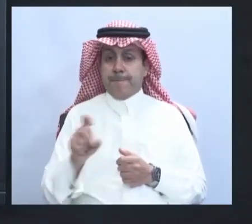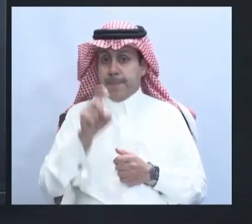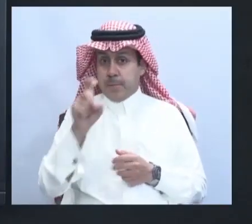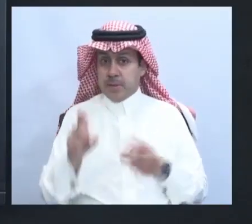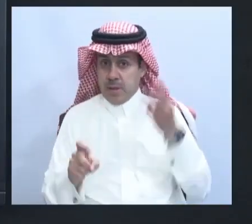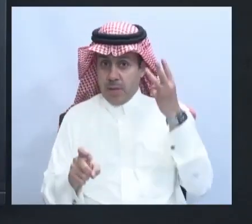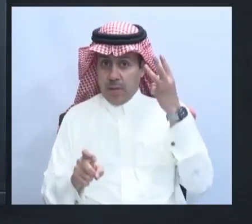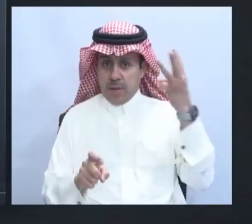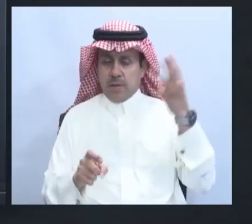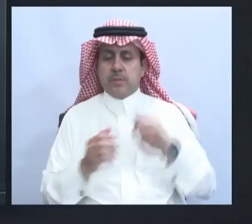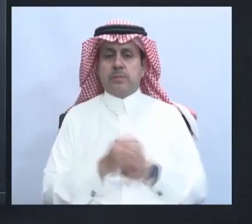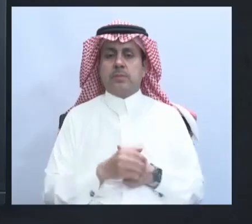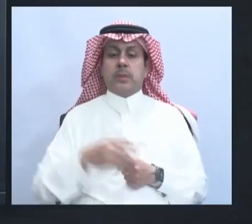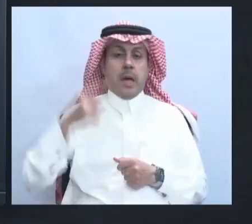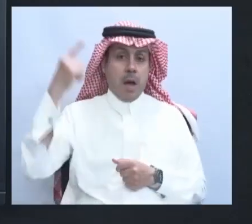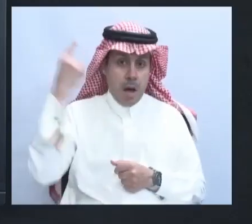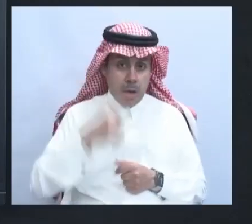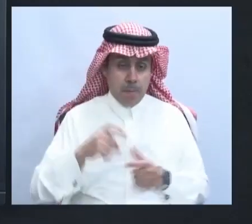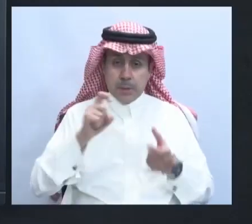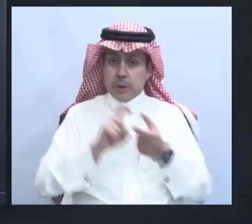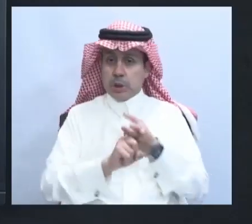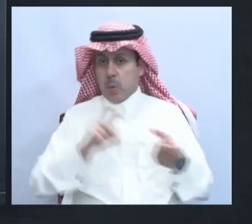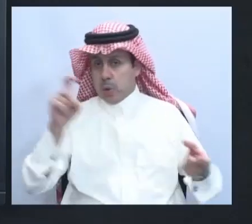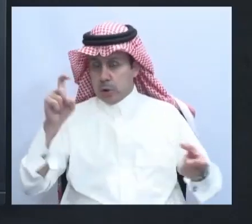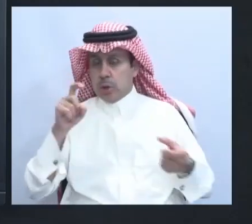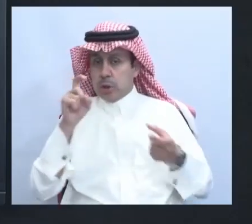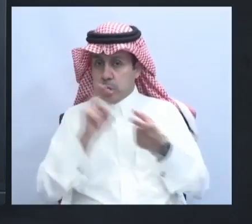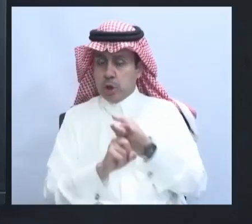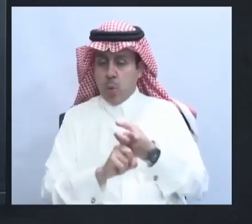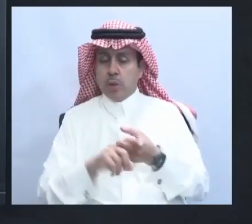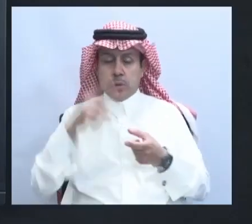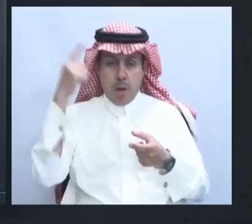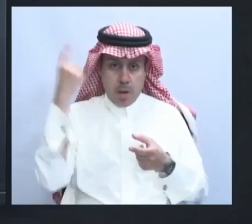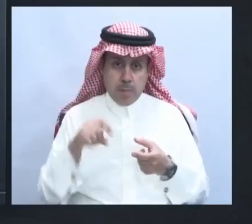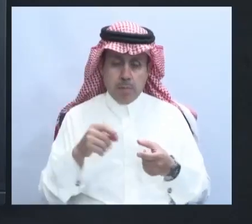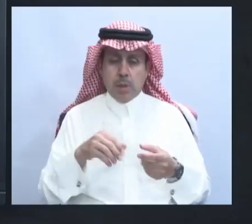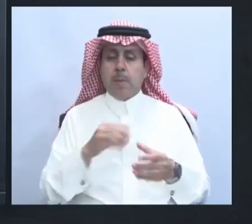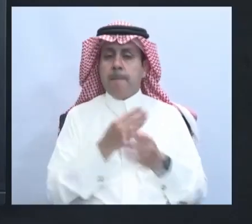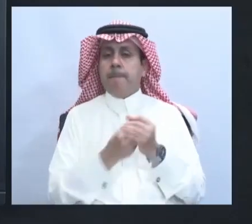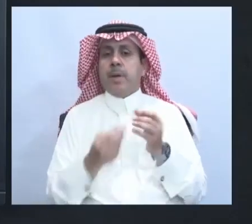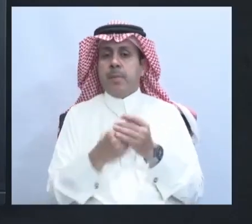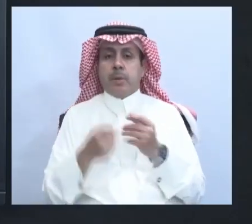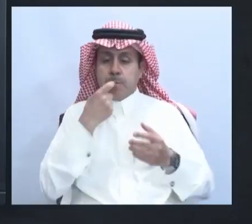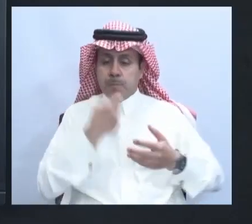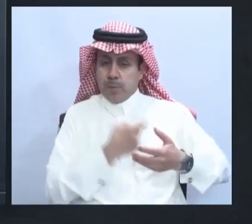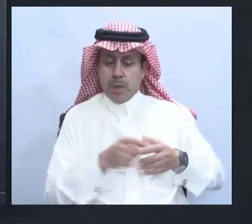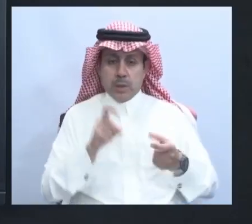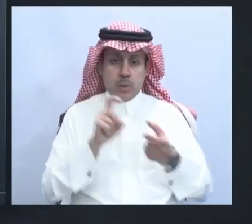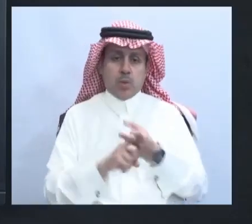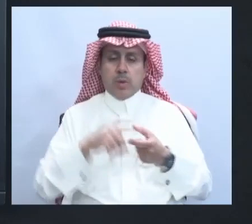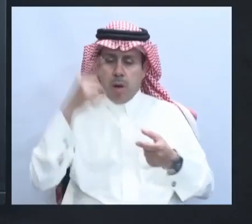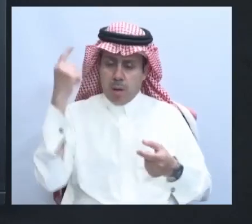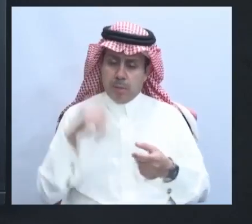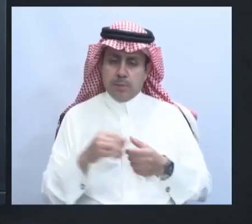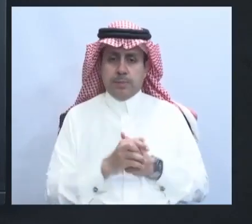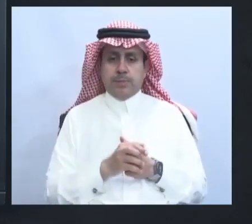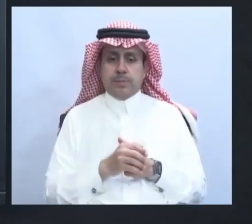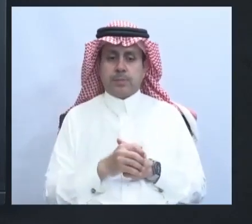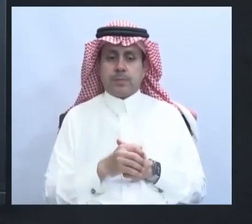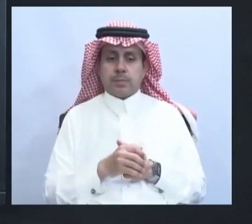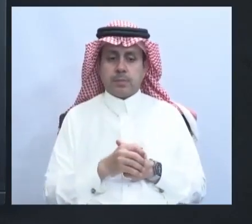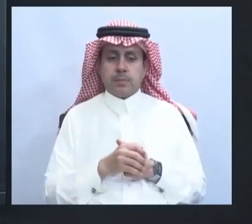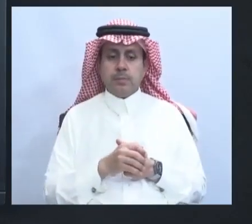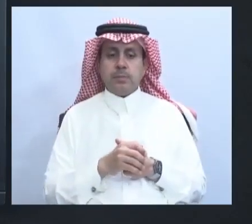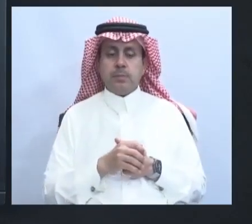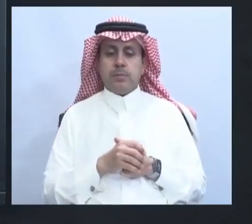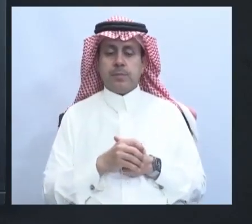الثالثه تحريم زواجه من بنات من ارضعته تحريم زواج هذا المرتضع